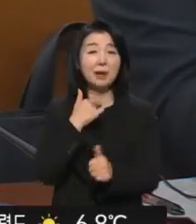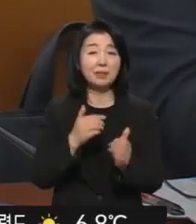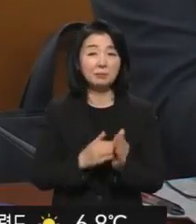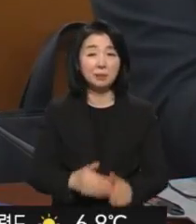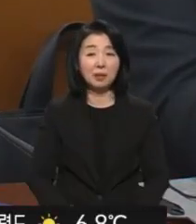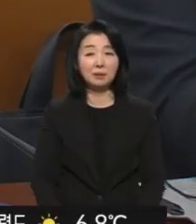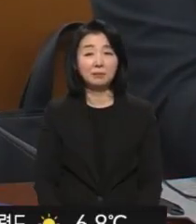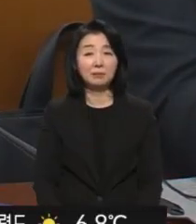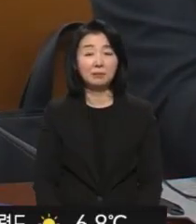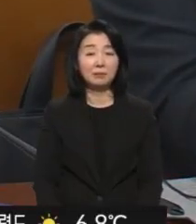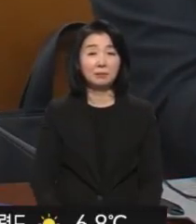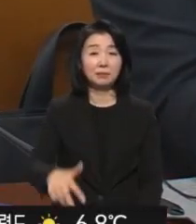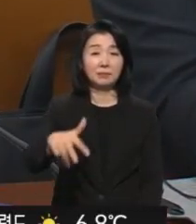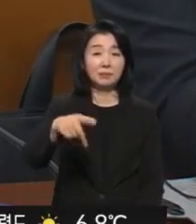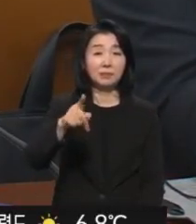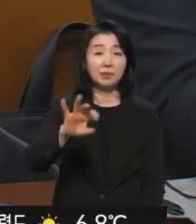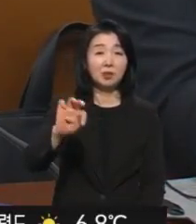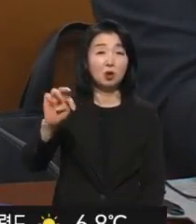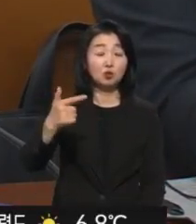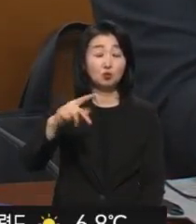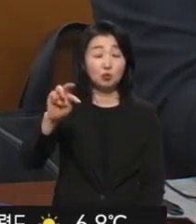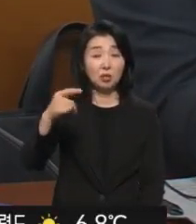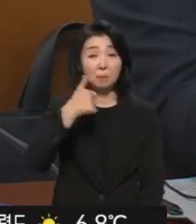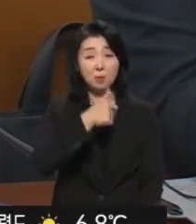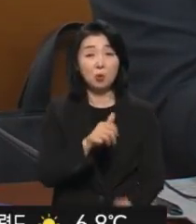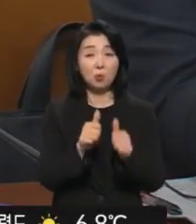정순신 변호사, 대검